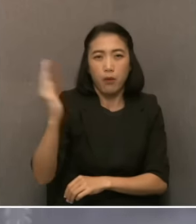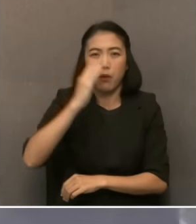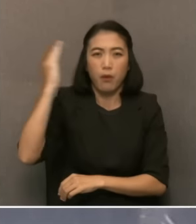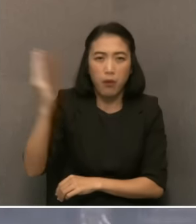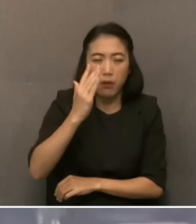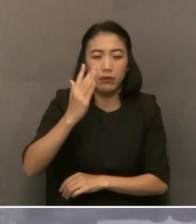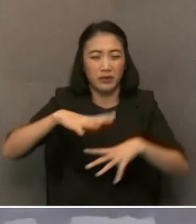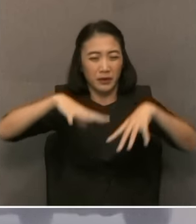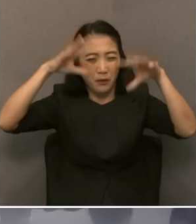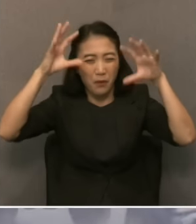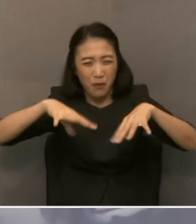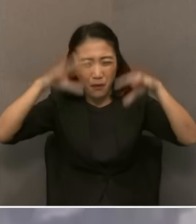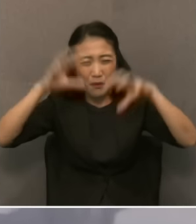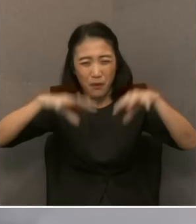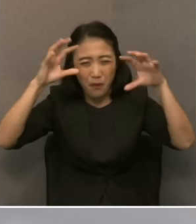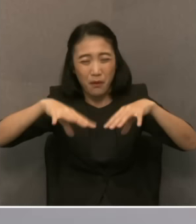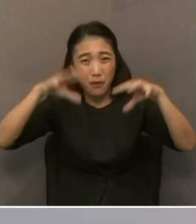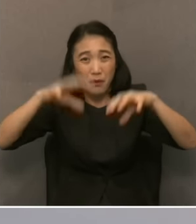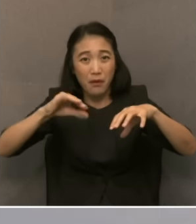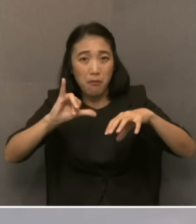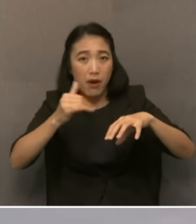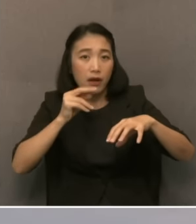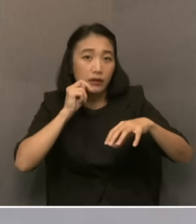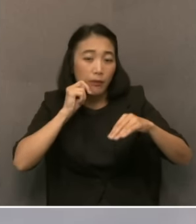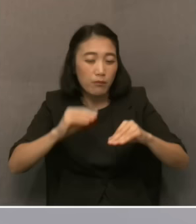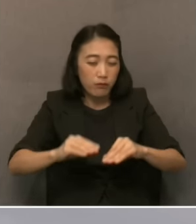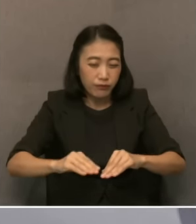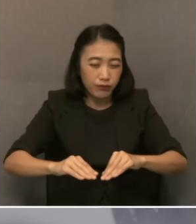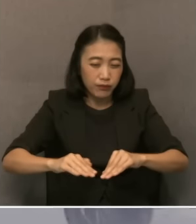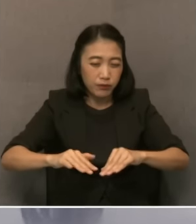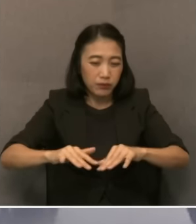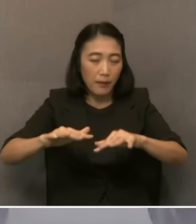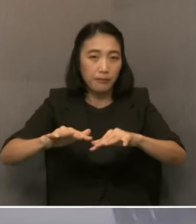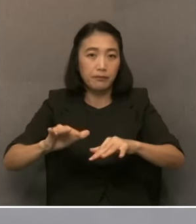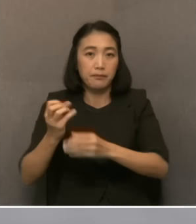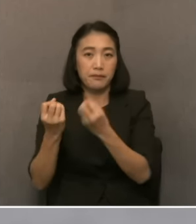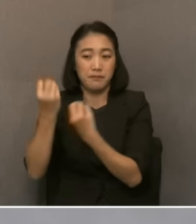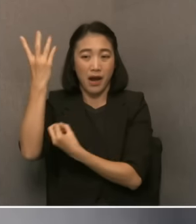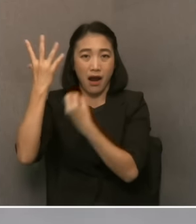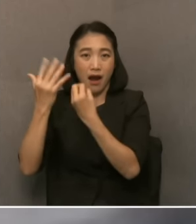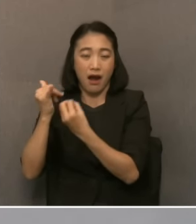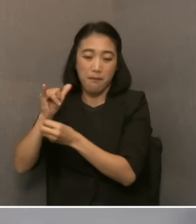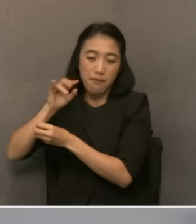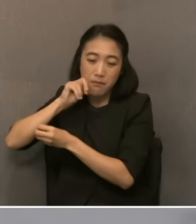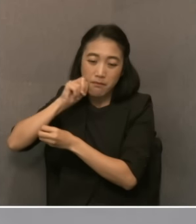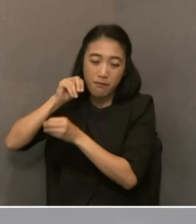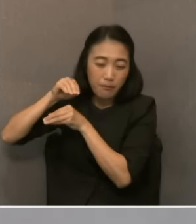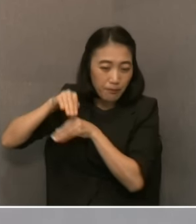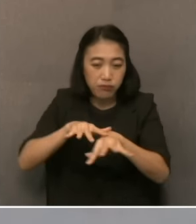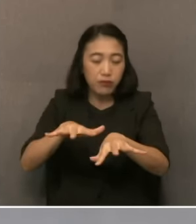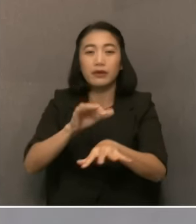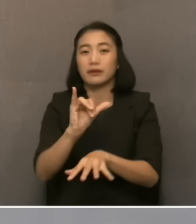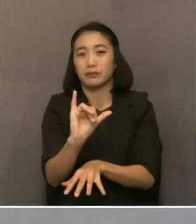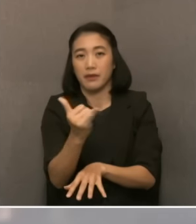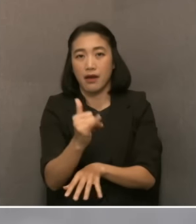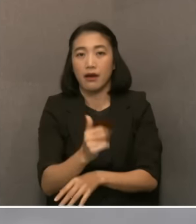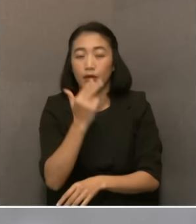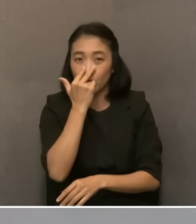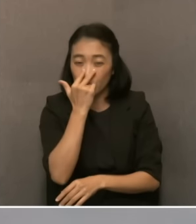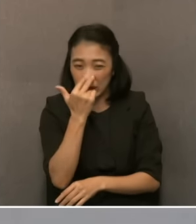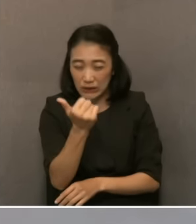สะสมซึ่งอาจส่งผลให้เกิดน้ำท่วมฉับพลันและน้ำป่าไหลหลากได้แล้วก็เน้นย้ำนะคะเรื่องของการดูแลรักษา